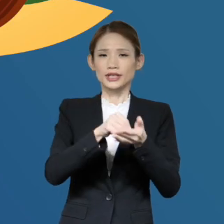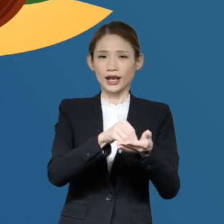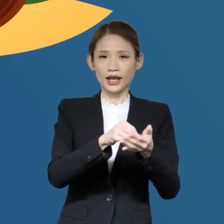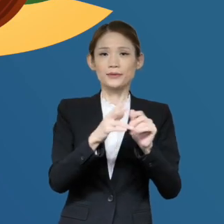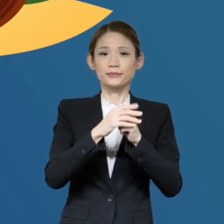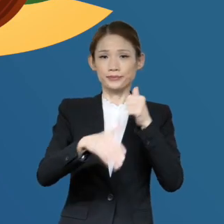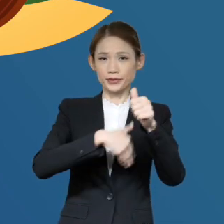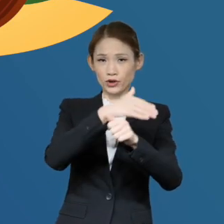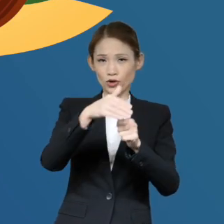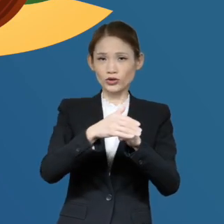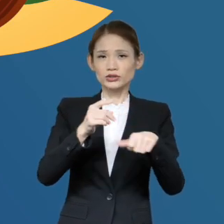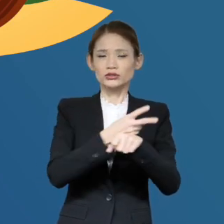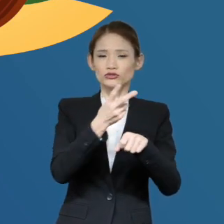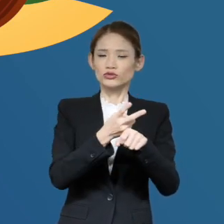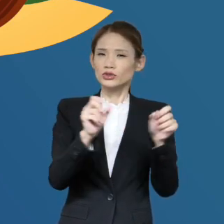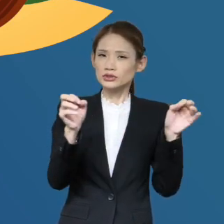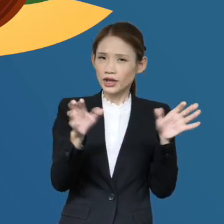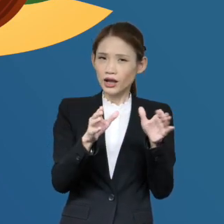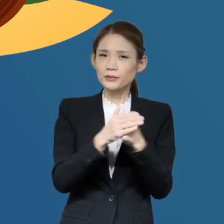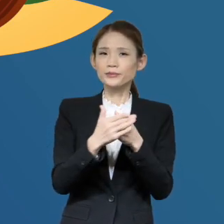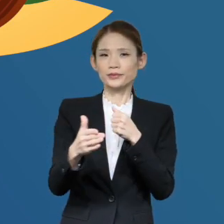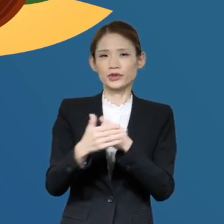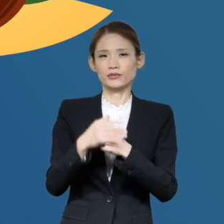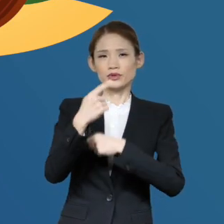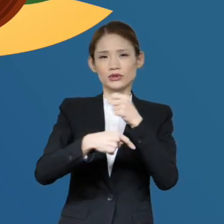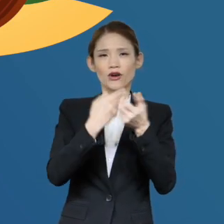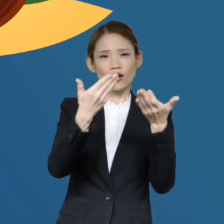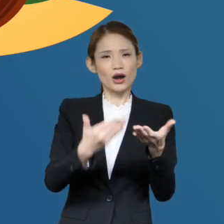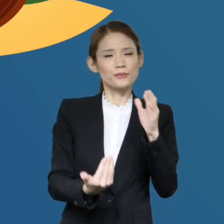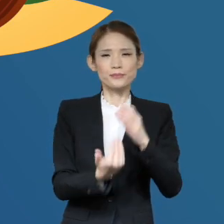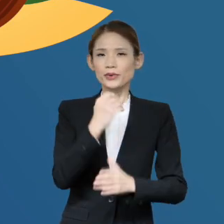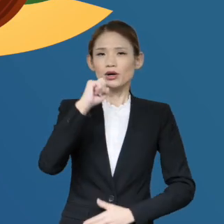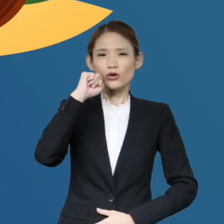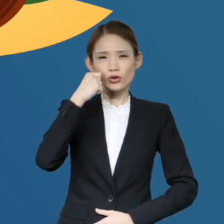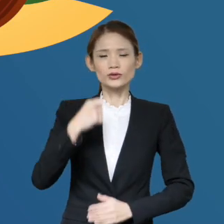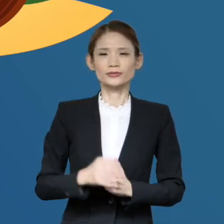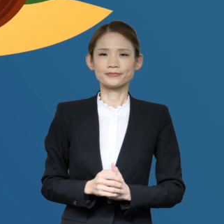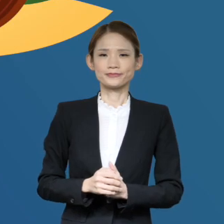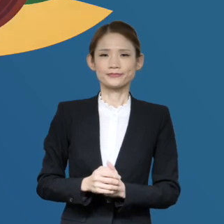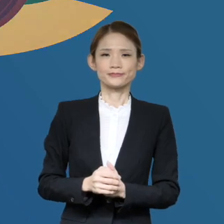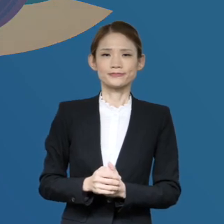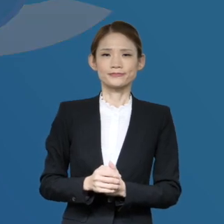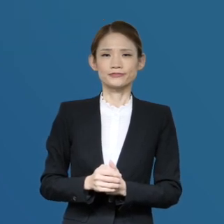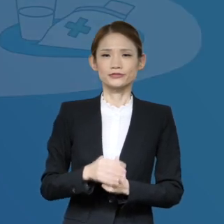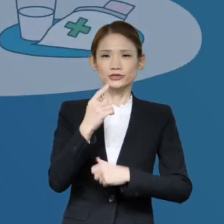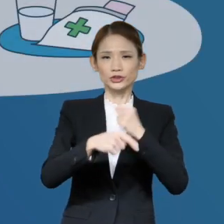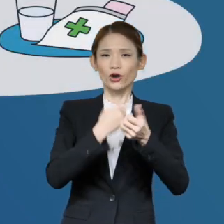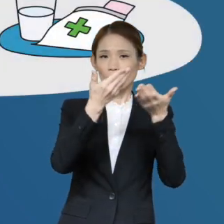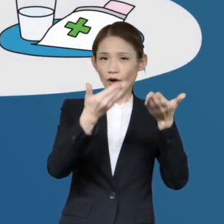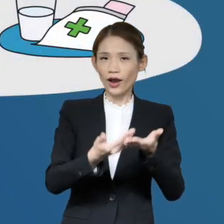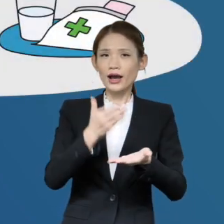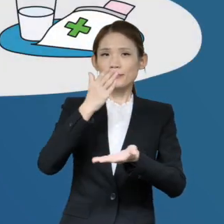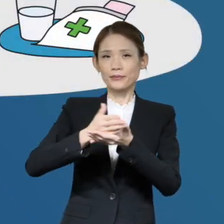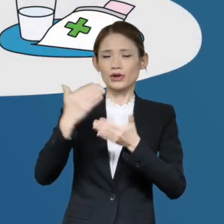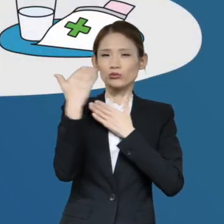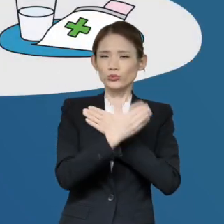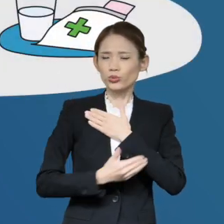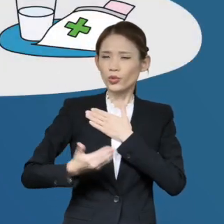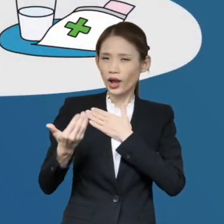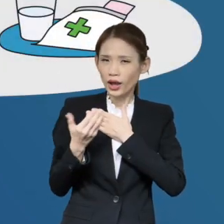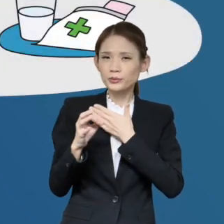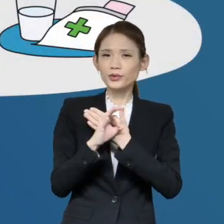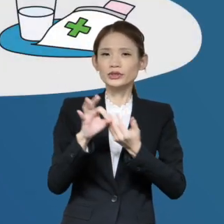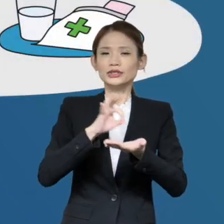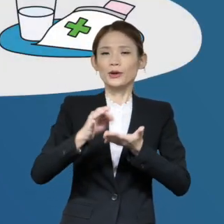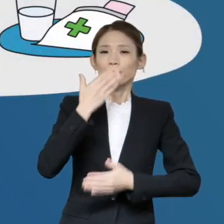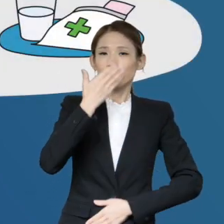일자리의 경우 단시간 근로자에 해당되어 연가는 발생하지 않습니다. 연가 이외에 몸이 아파서